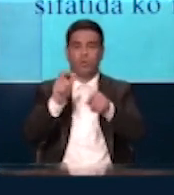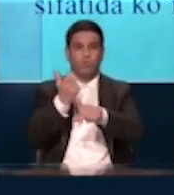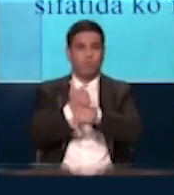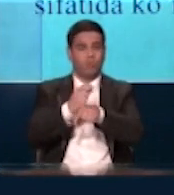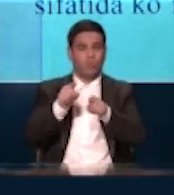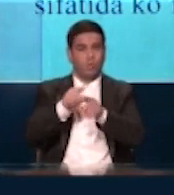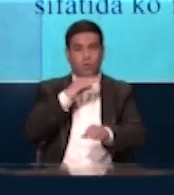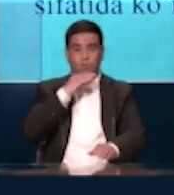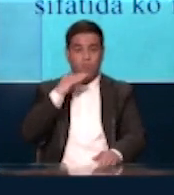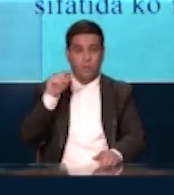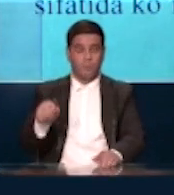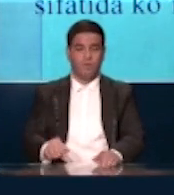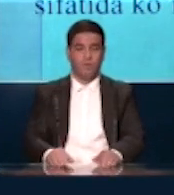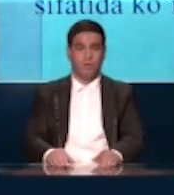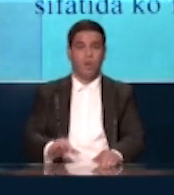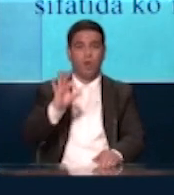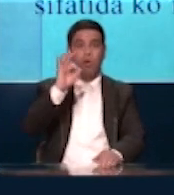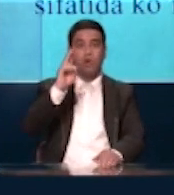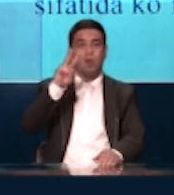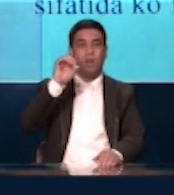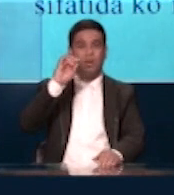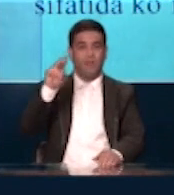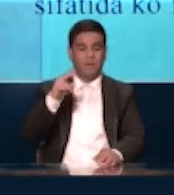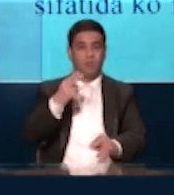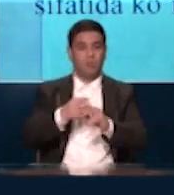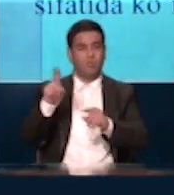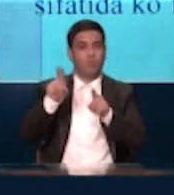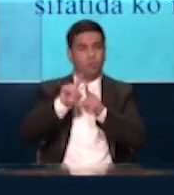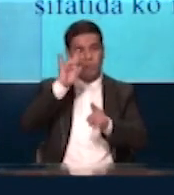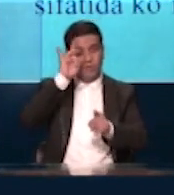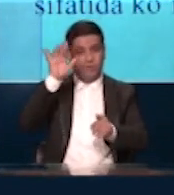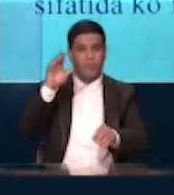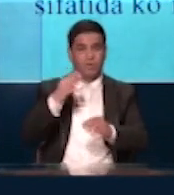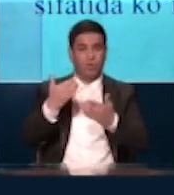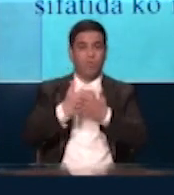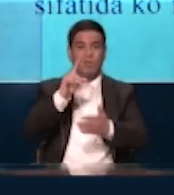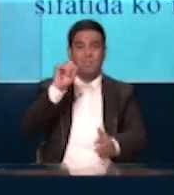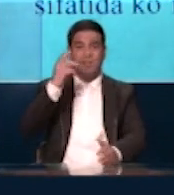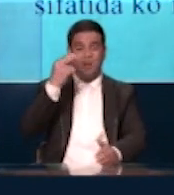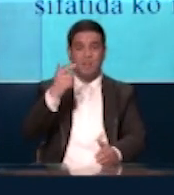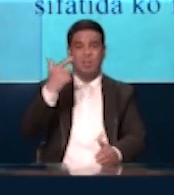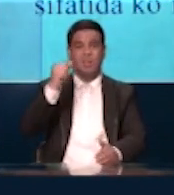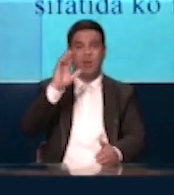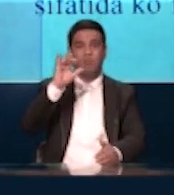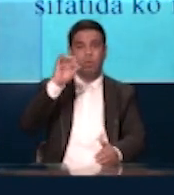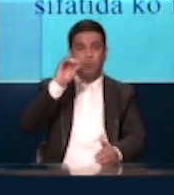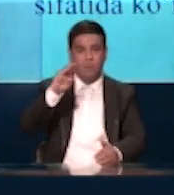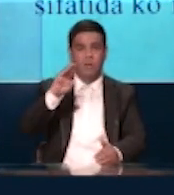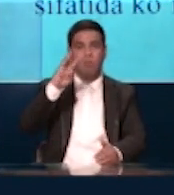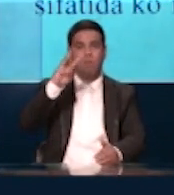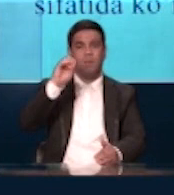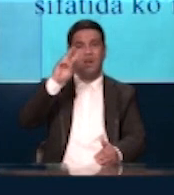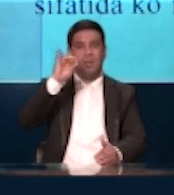katta. Oakland Yangi Zelandiyaning yagona millioner shahri hisoblanadi. Hamilton, Wellington